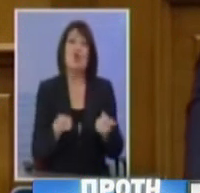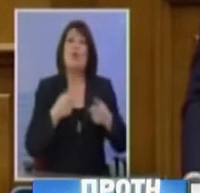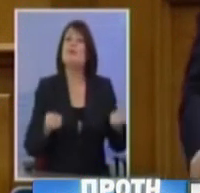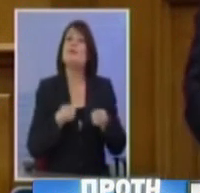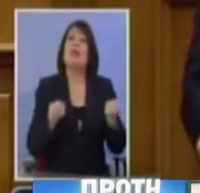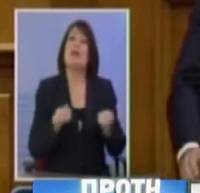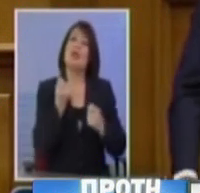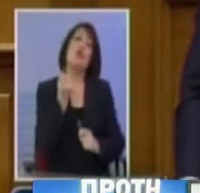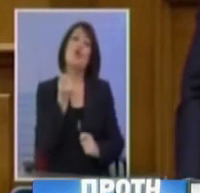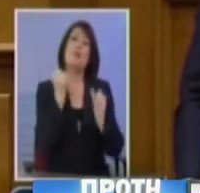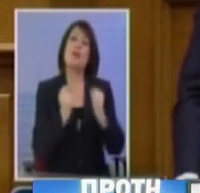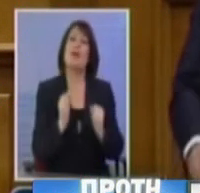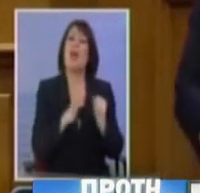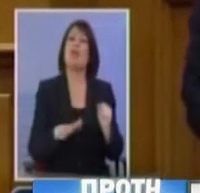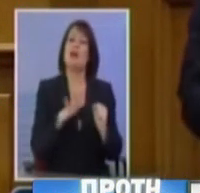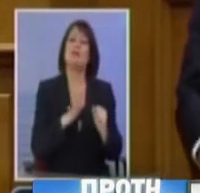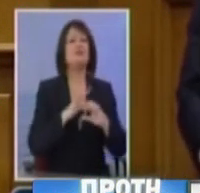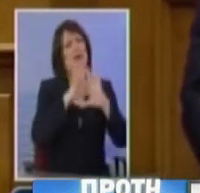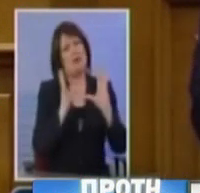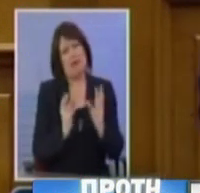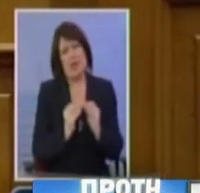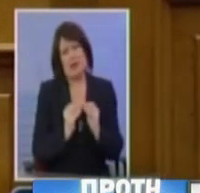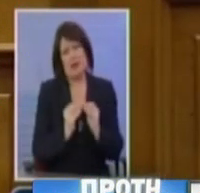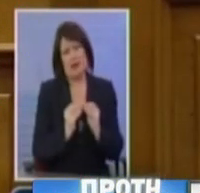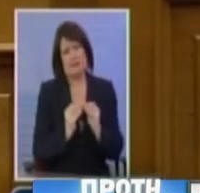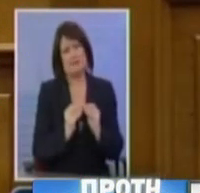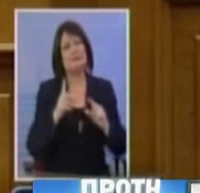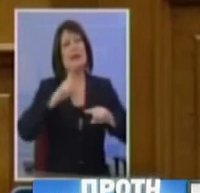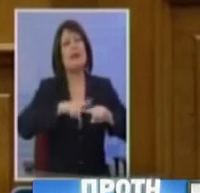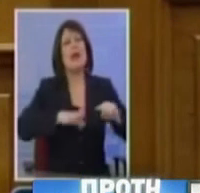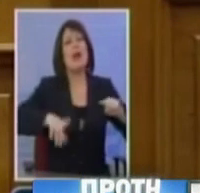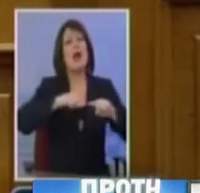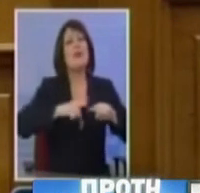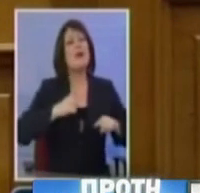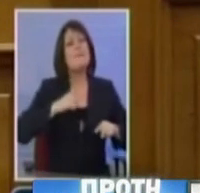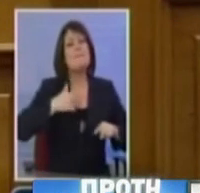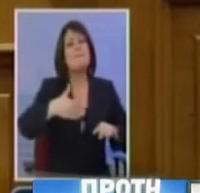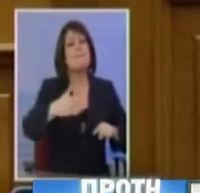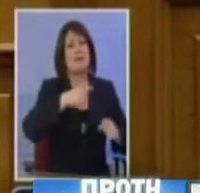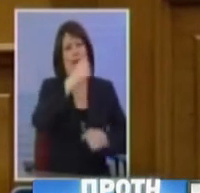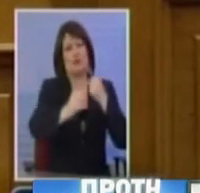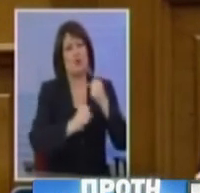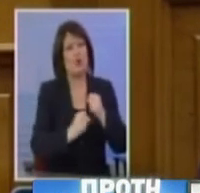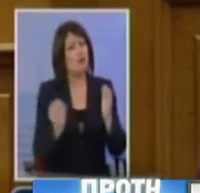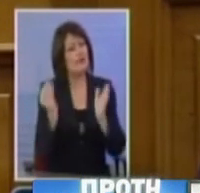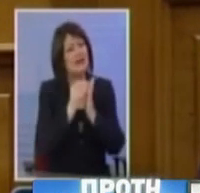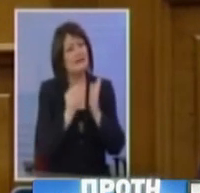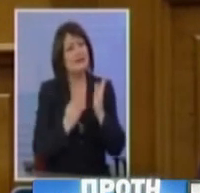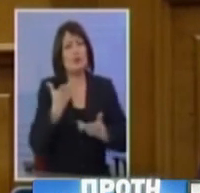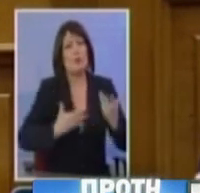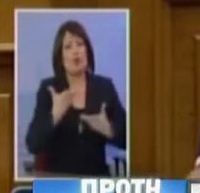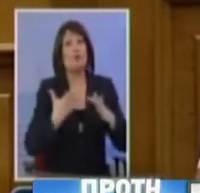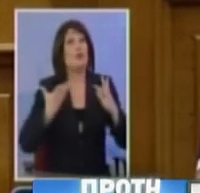ότι του προκάλεσε αλγινή εντύπωση το γεγονός ότι στο πρωτοσέλιδο της Αυγής φιλοξενήθηκε δημοσίευμα που έκανε αναφορά σε εικόνες